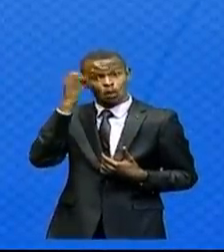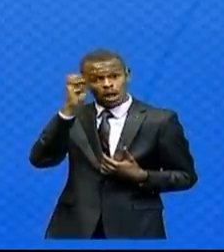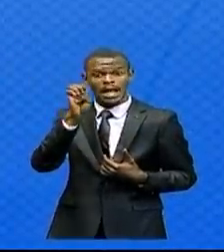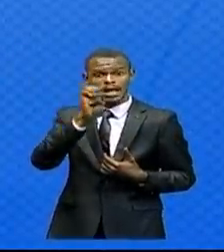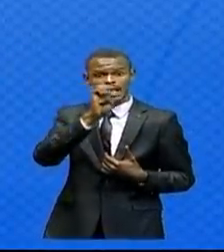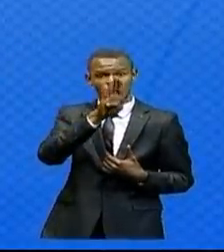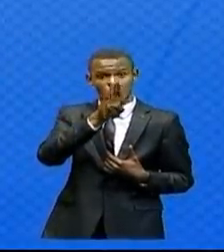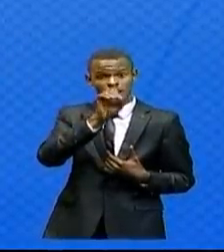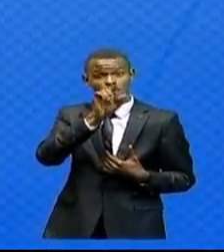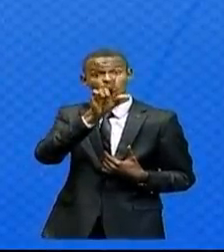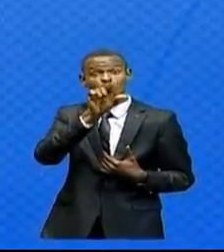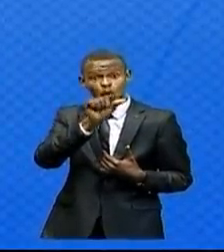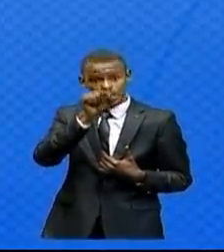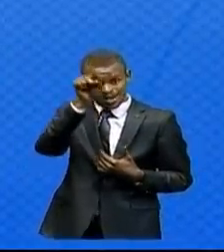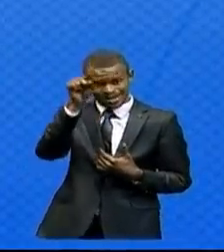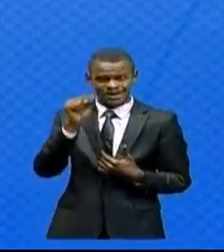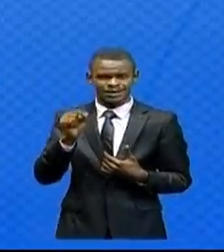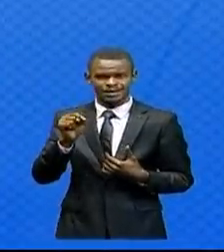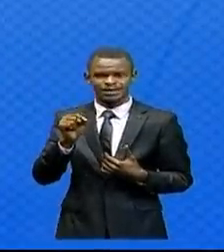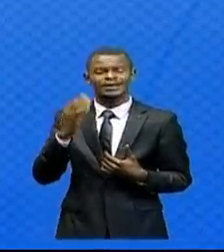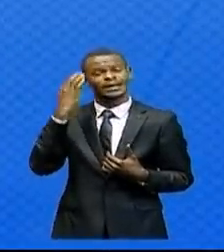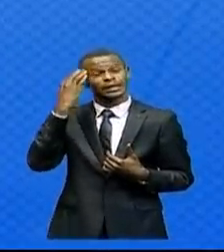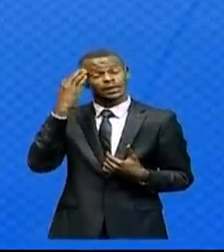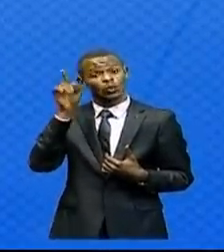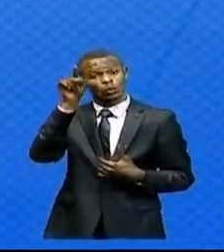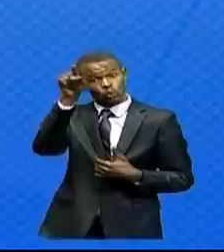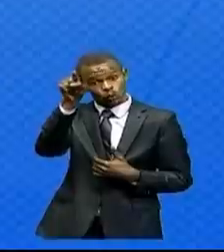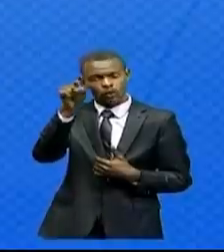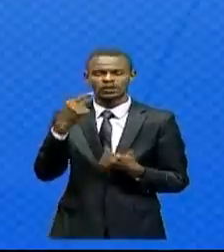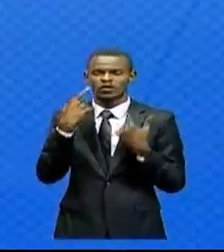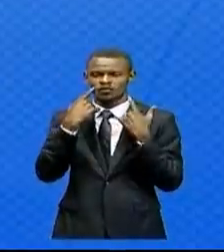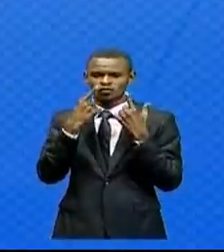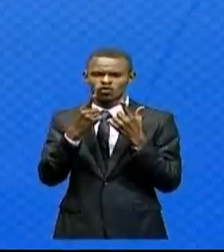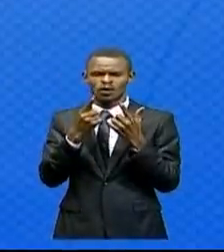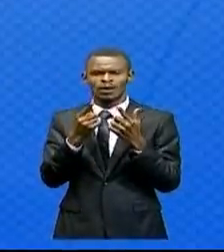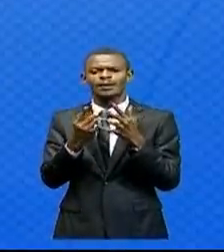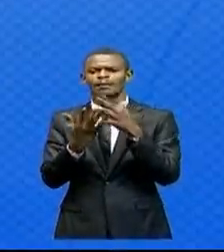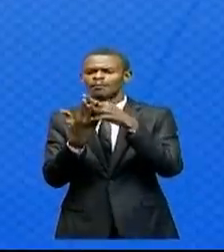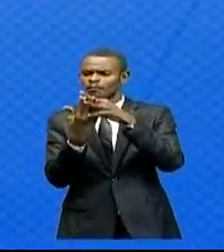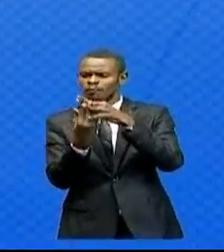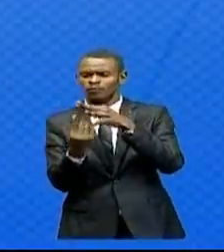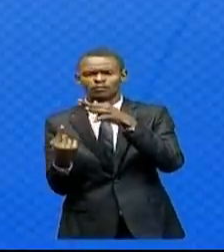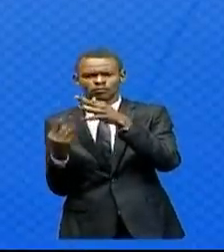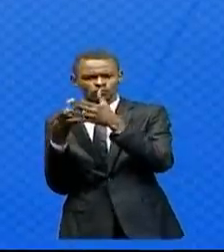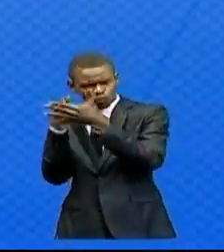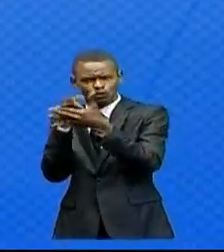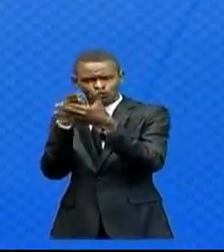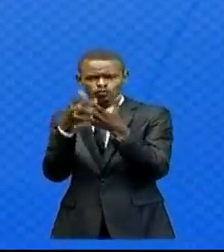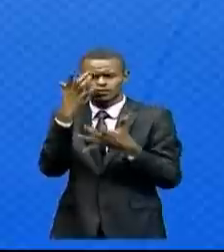le 30 octobre dernier, aucun nouveau cas n'a été enregistré.